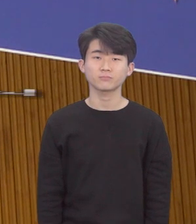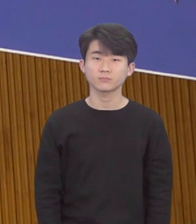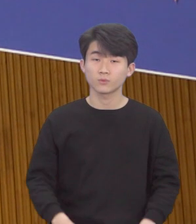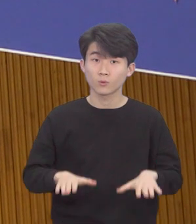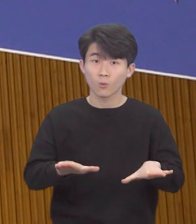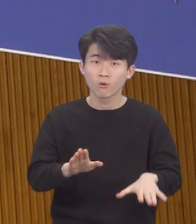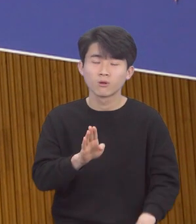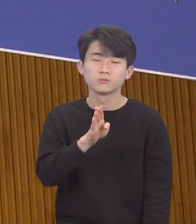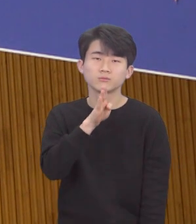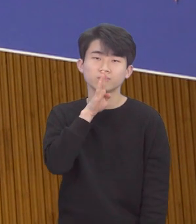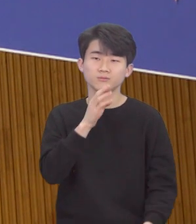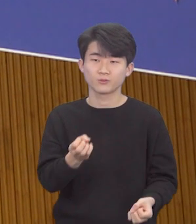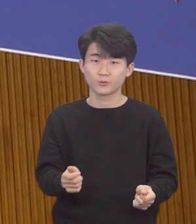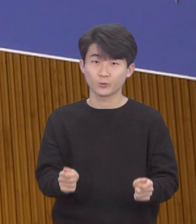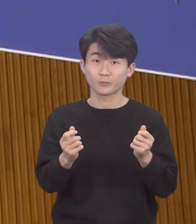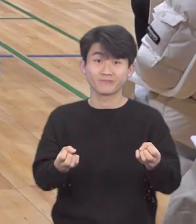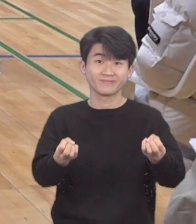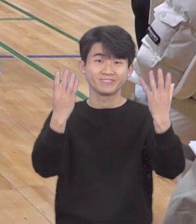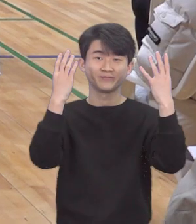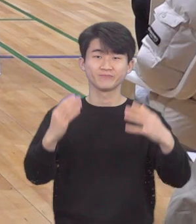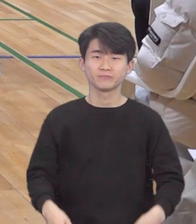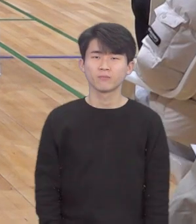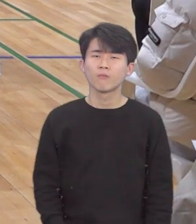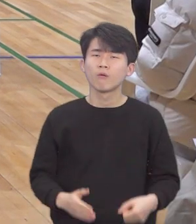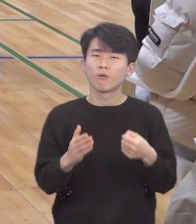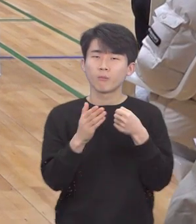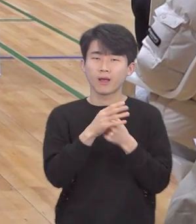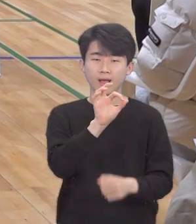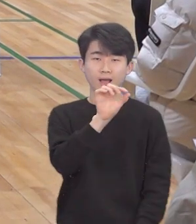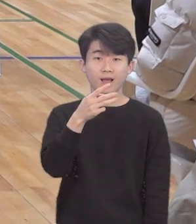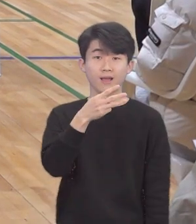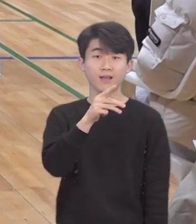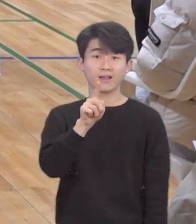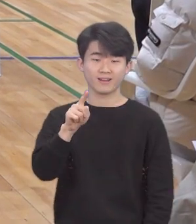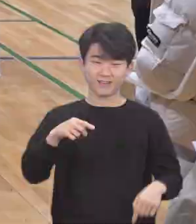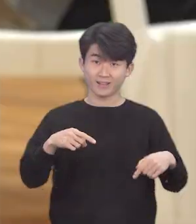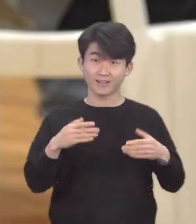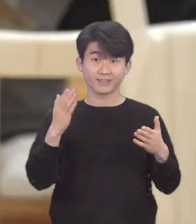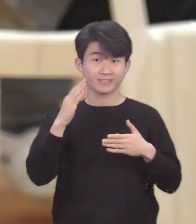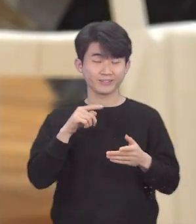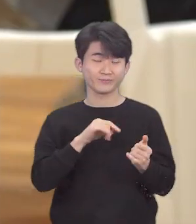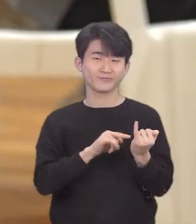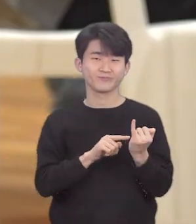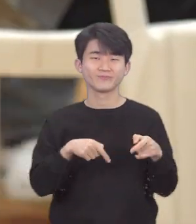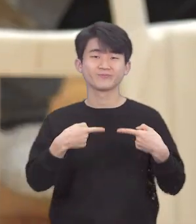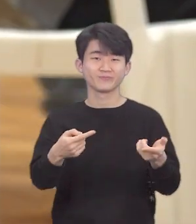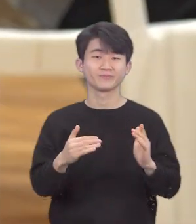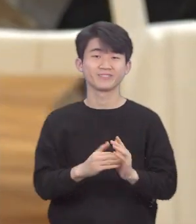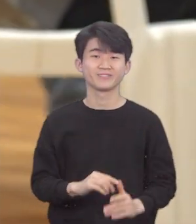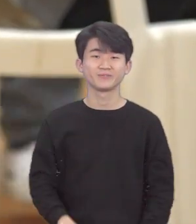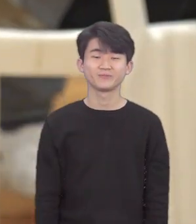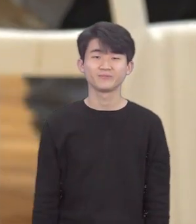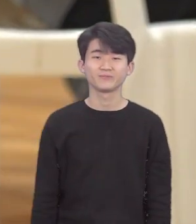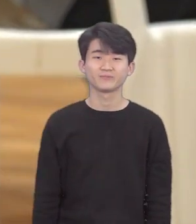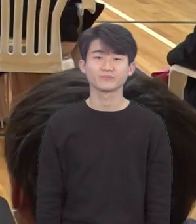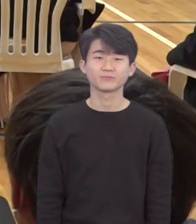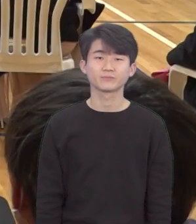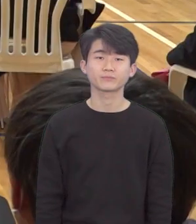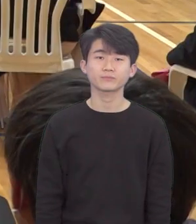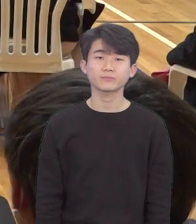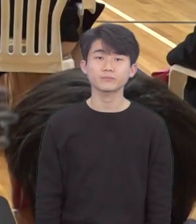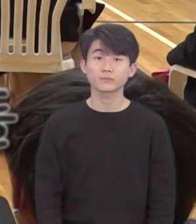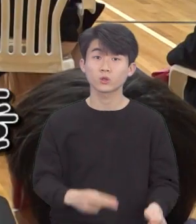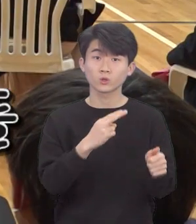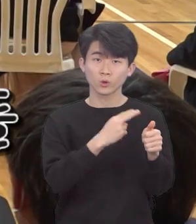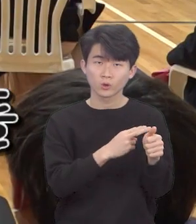드디어 팔봉초등학교 졸업식. 본교에서 진행된 졸업식에 아라 학생도 함께 했는데요.